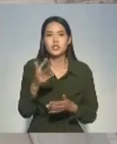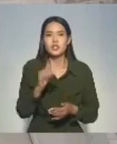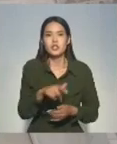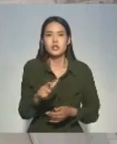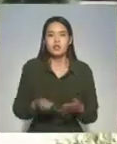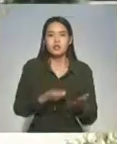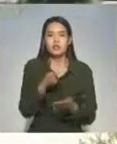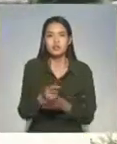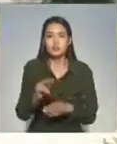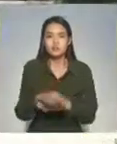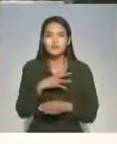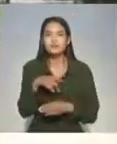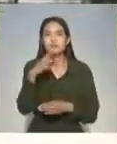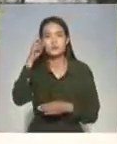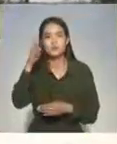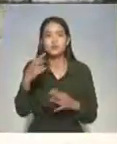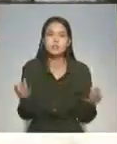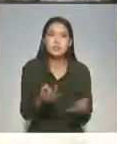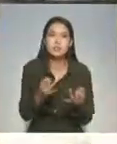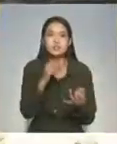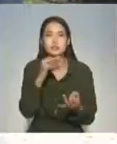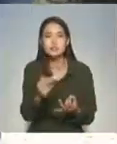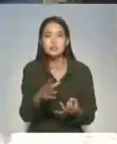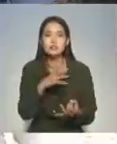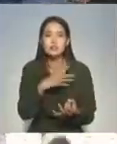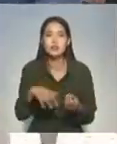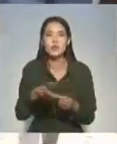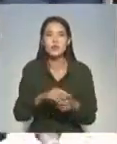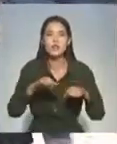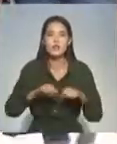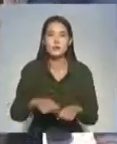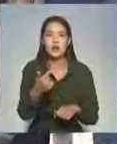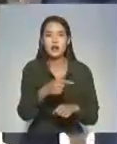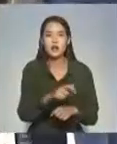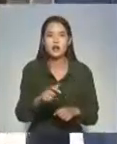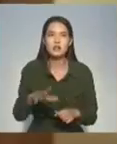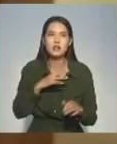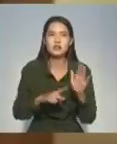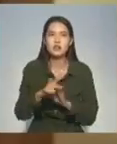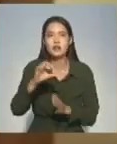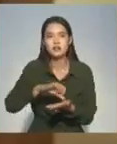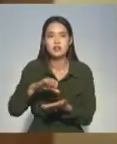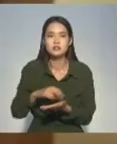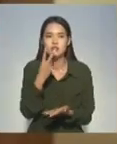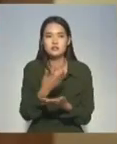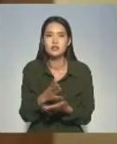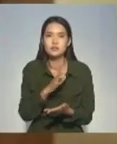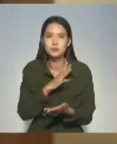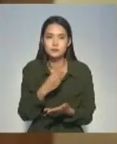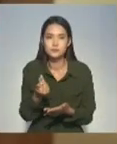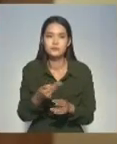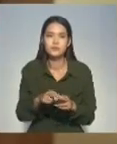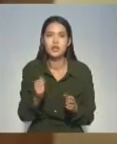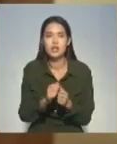казахстанцев. Это говорит о том, что государство заинтересовано в защите конституционных прав граждан, говорят эксперты. Было естественным шагом